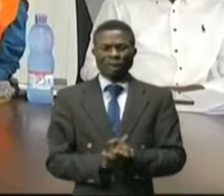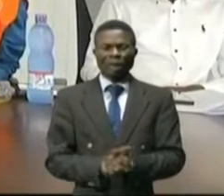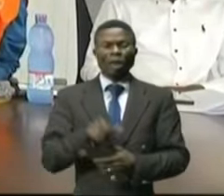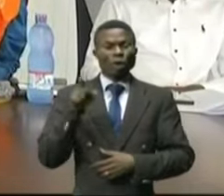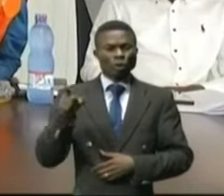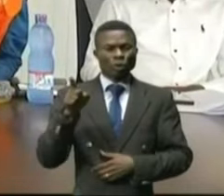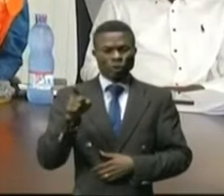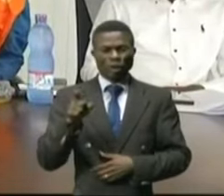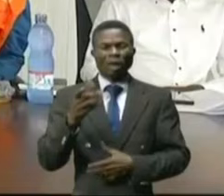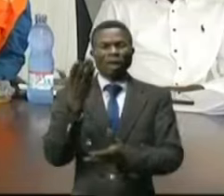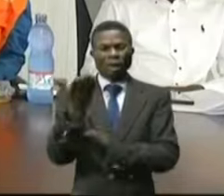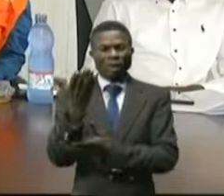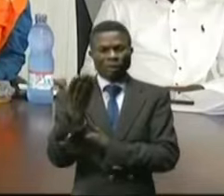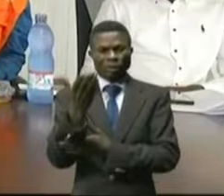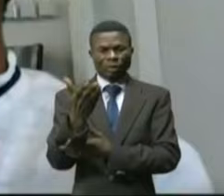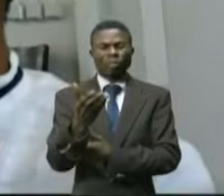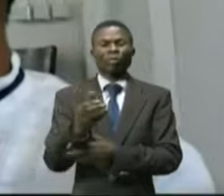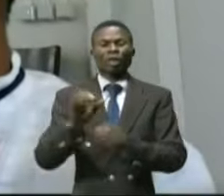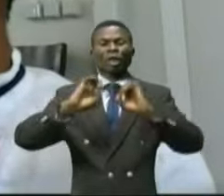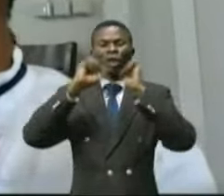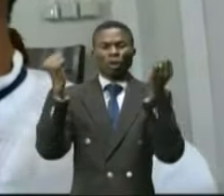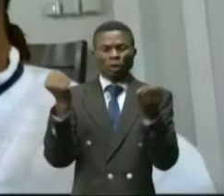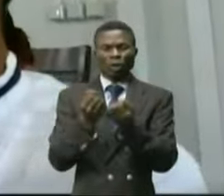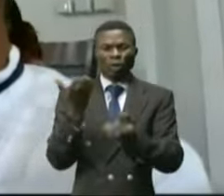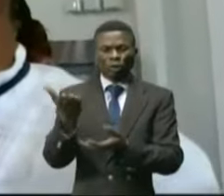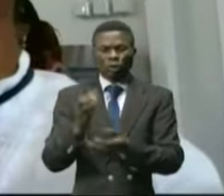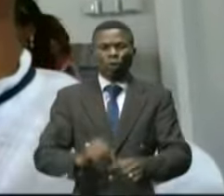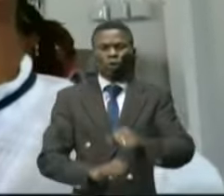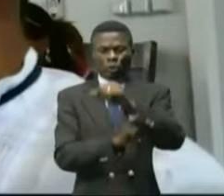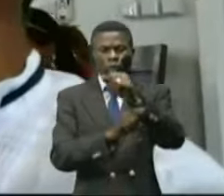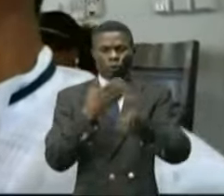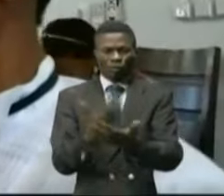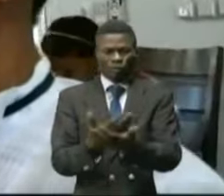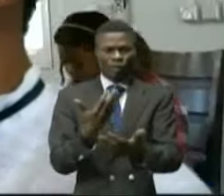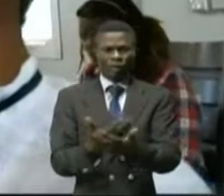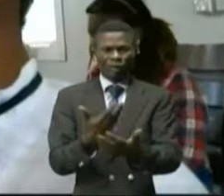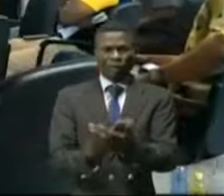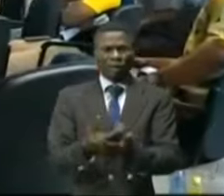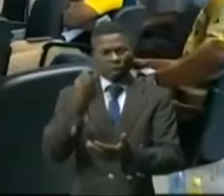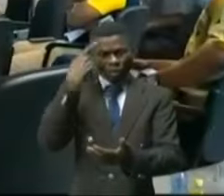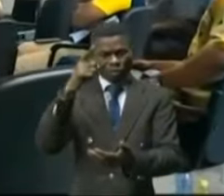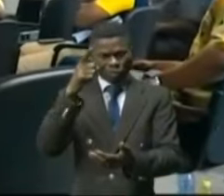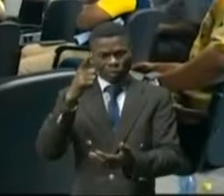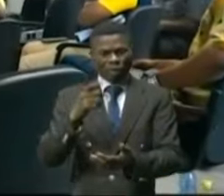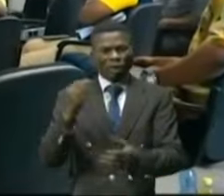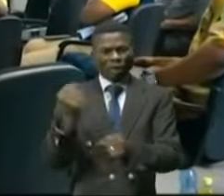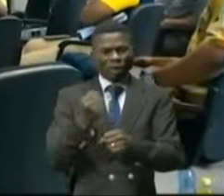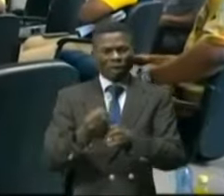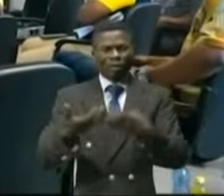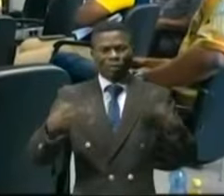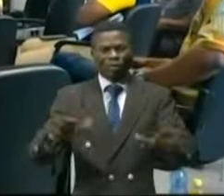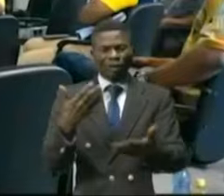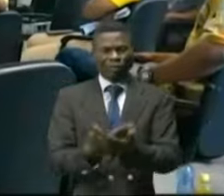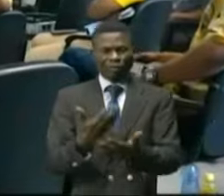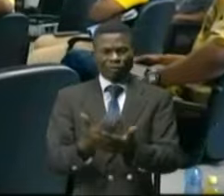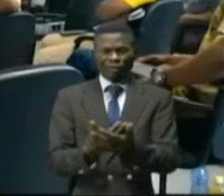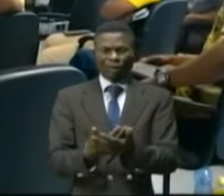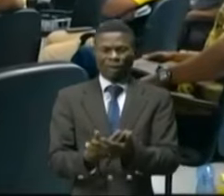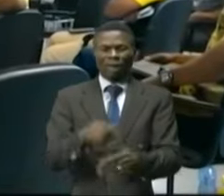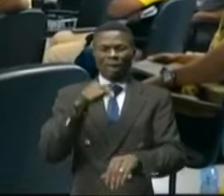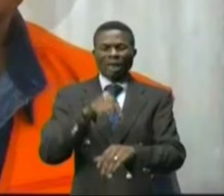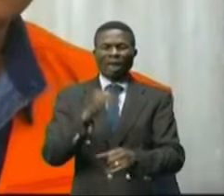toutefois recommande à Arab Contractors d'appuyer sur l'accélérateur en vue de l'achèvement de ce projet dans le délai.